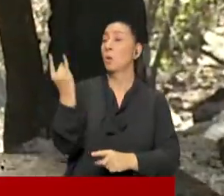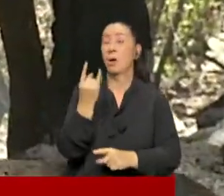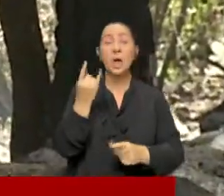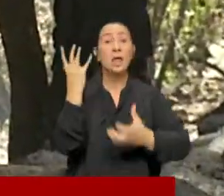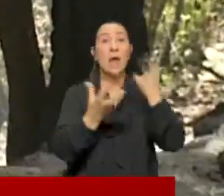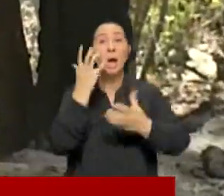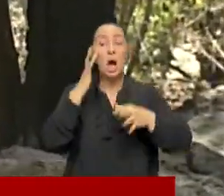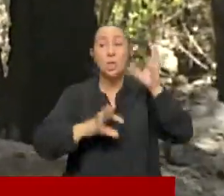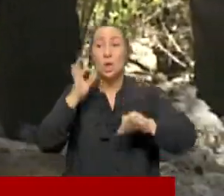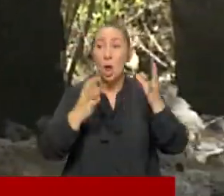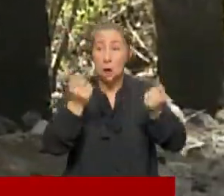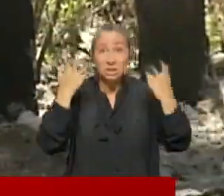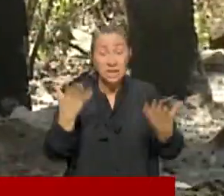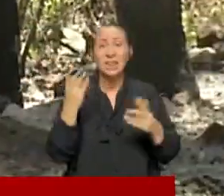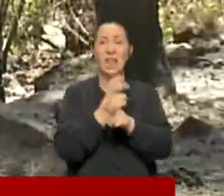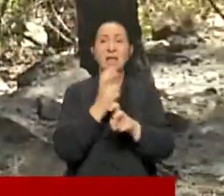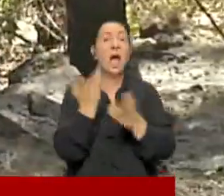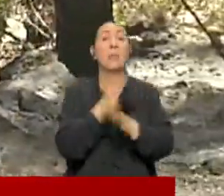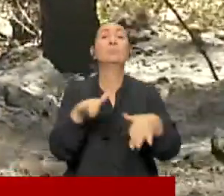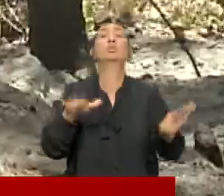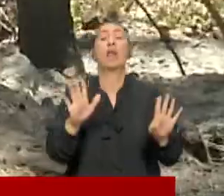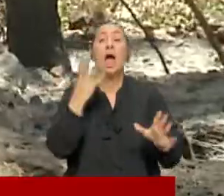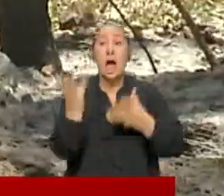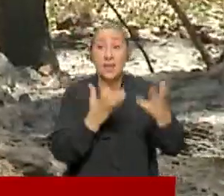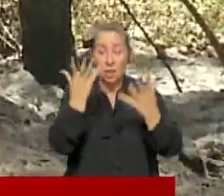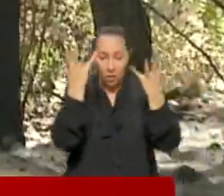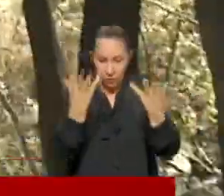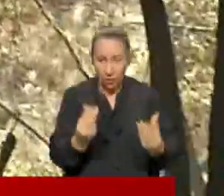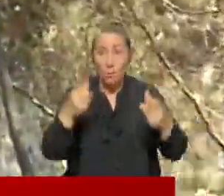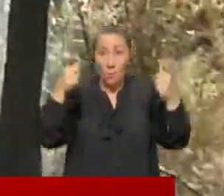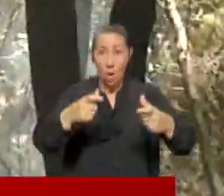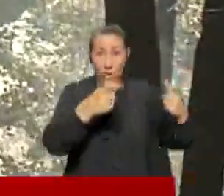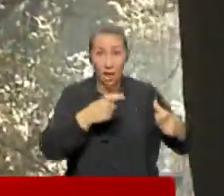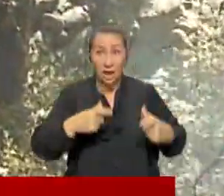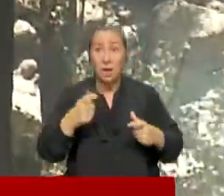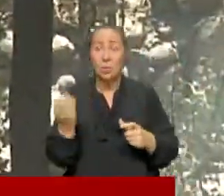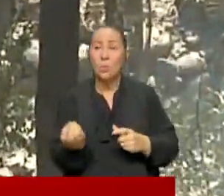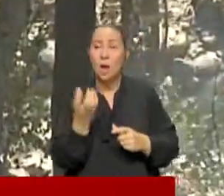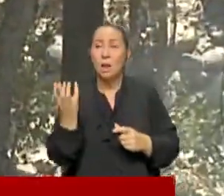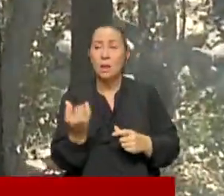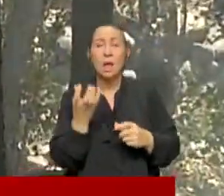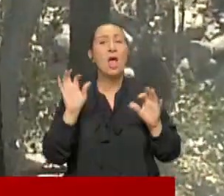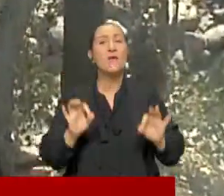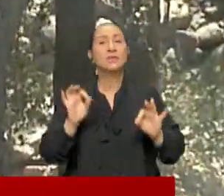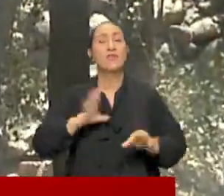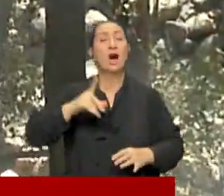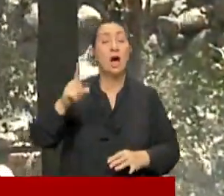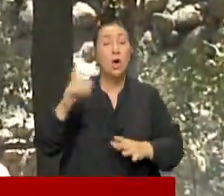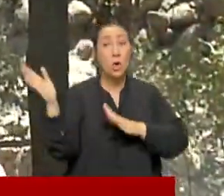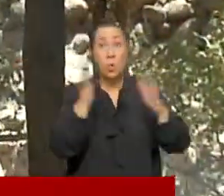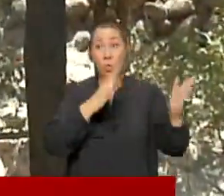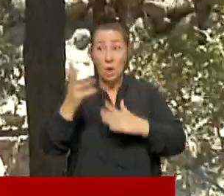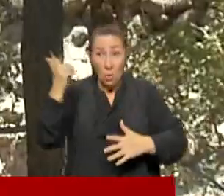Yangın kontrol altına alınmış olsa da tehlike hala geçmiş değil. Alevlerin söndürüldüğü bölgelerde dumanlar tütmeye devam ediyor.